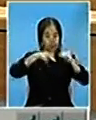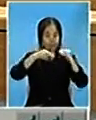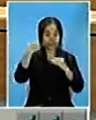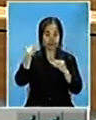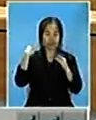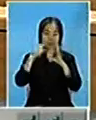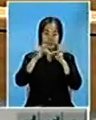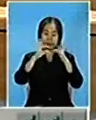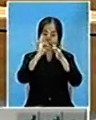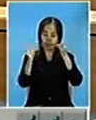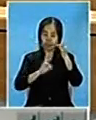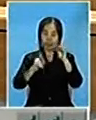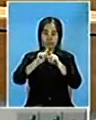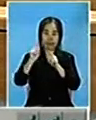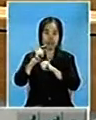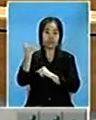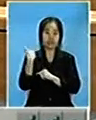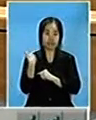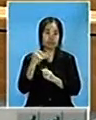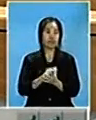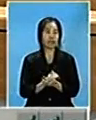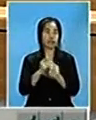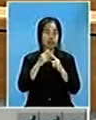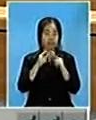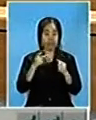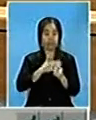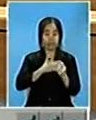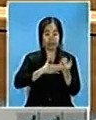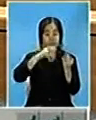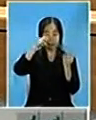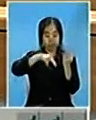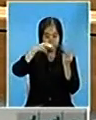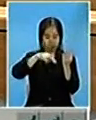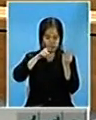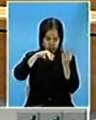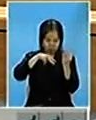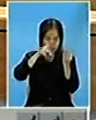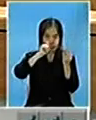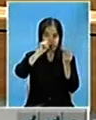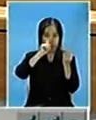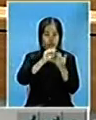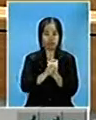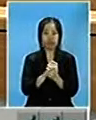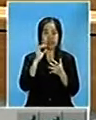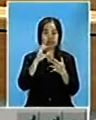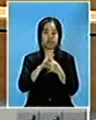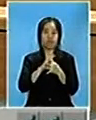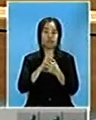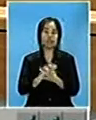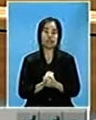ดเยอะแยะนะครับแต่สิ่งที่ผมอ่านไปดลใจก็คือเกี่ยวกับเรื่